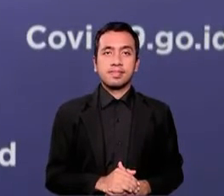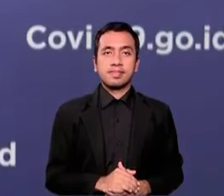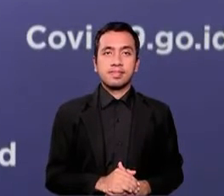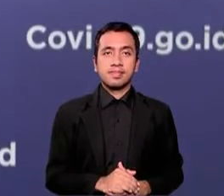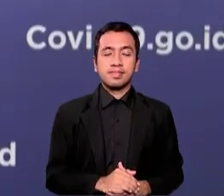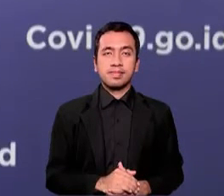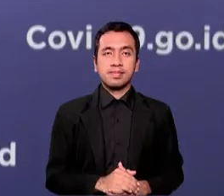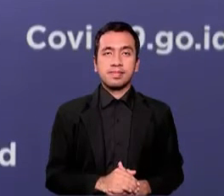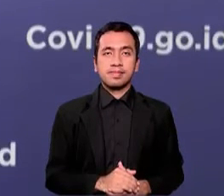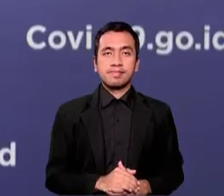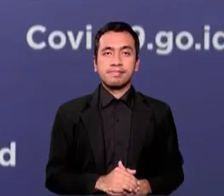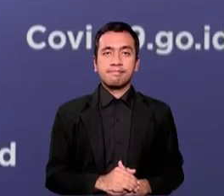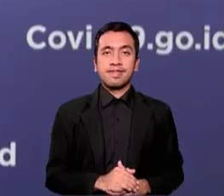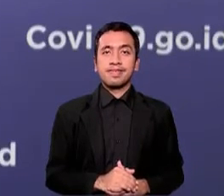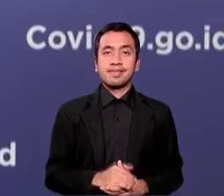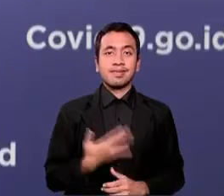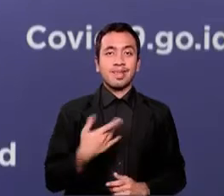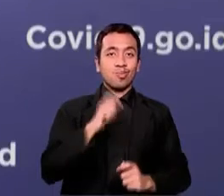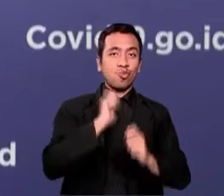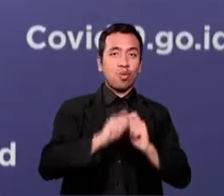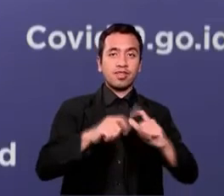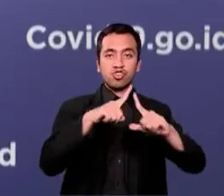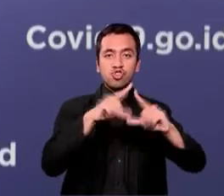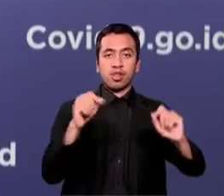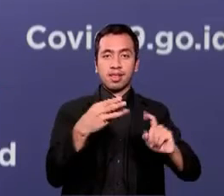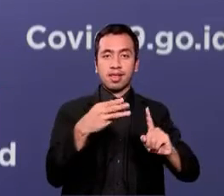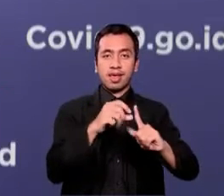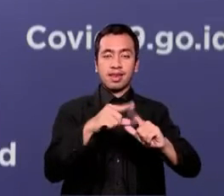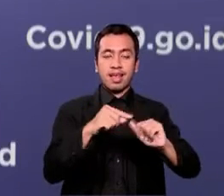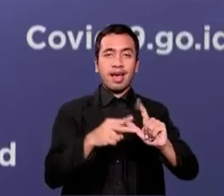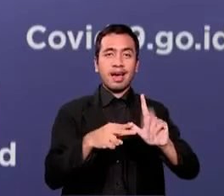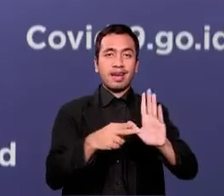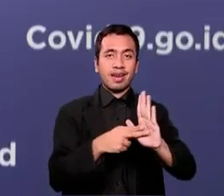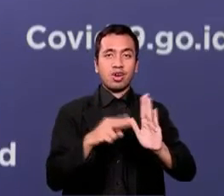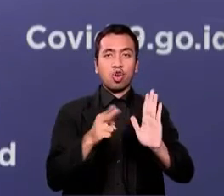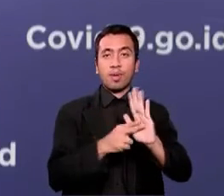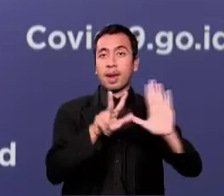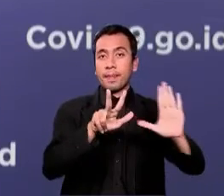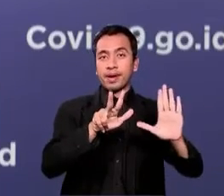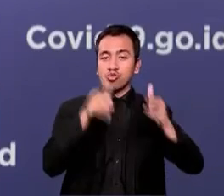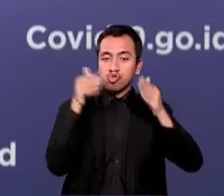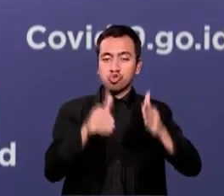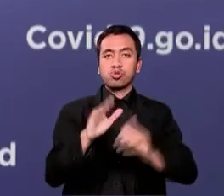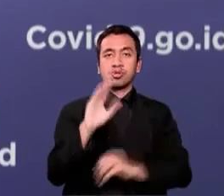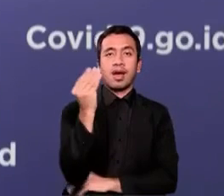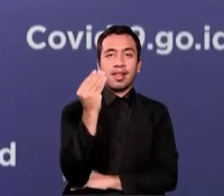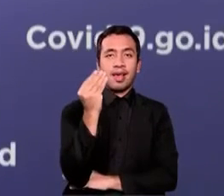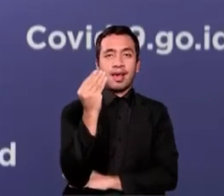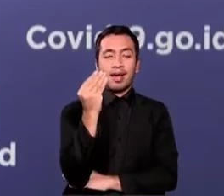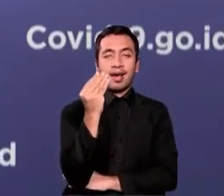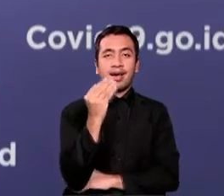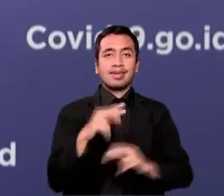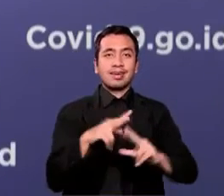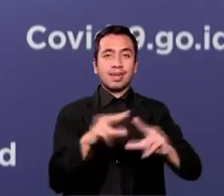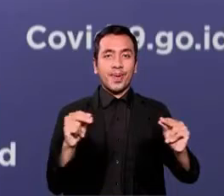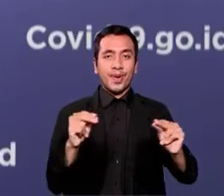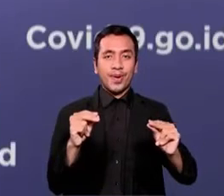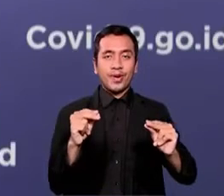menerapkan surat edaran nomor 8 khususnya untuk Jabodetabek terkait dengan